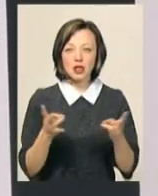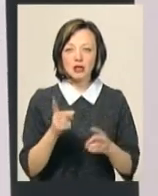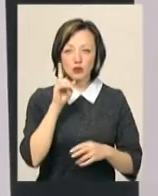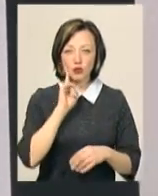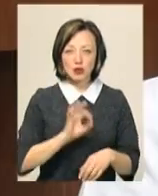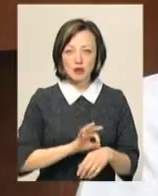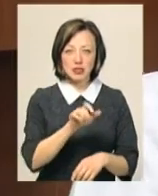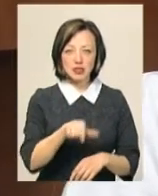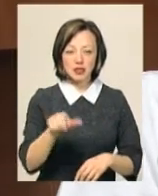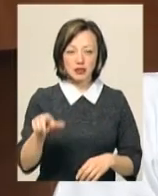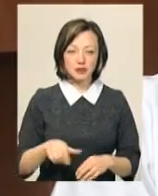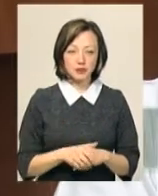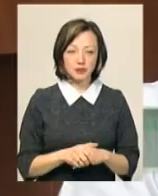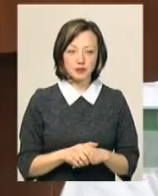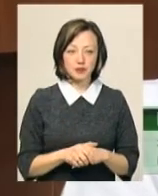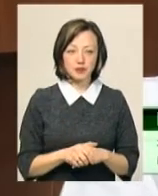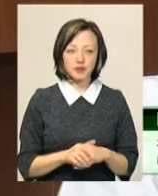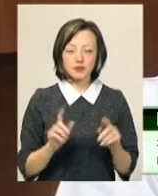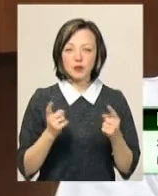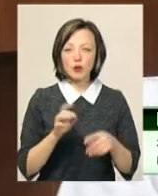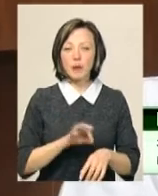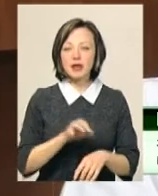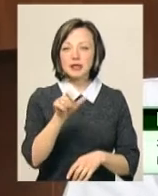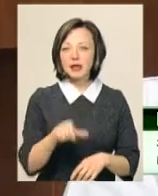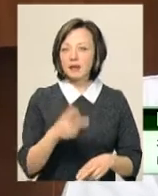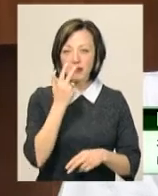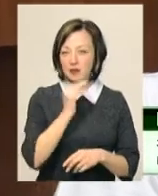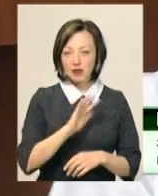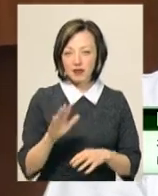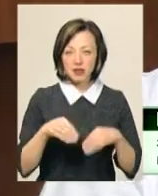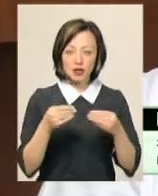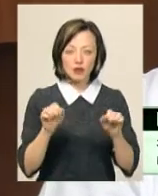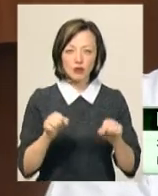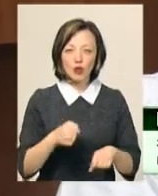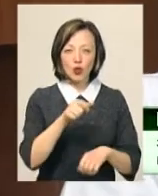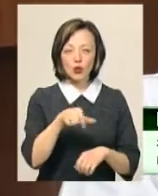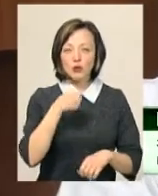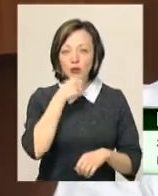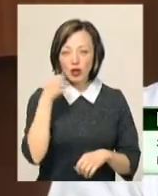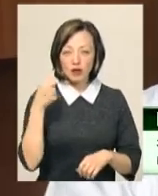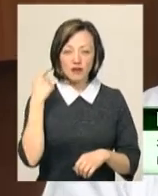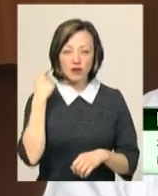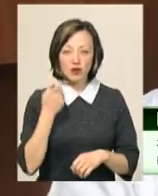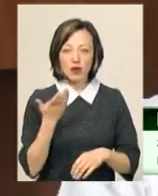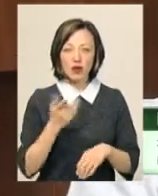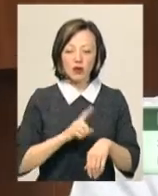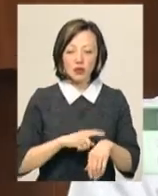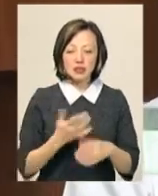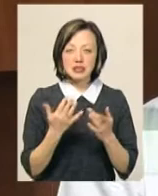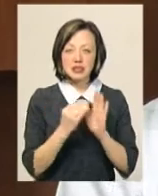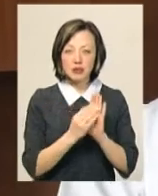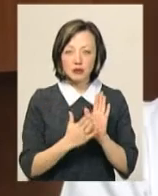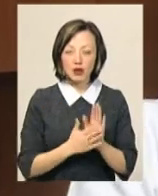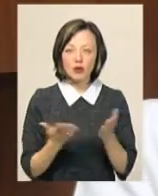зручності пацієнтів. Тому що пацієнти не привикли, це їм дає змогу, особливо люди похилого віку, яка година, наскільки він записаний,